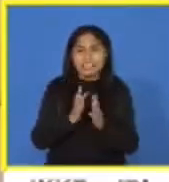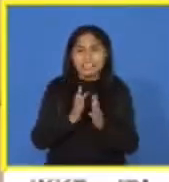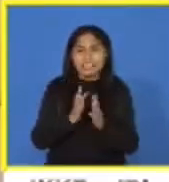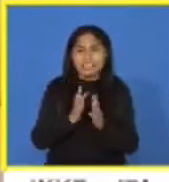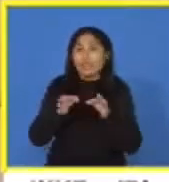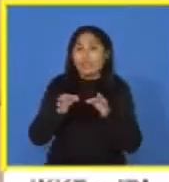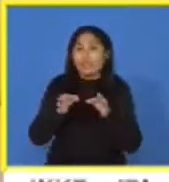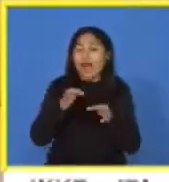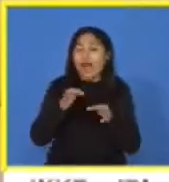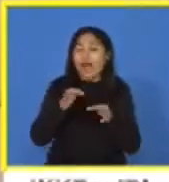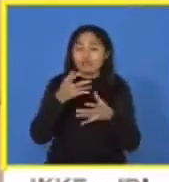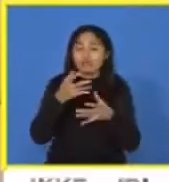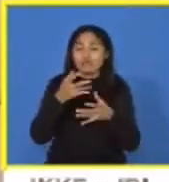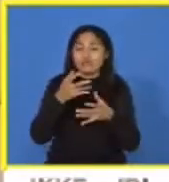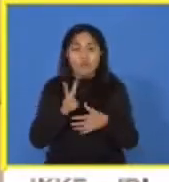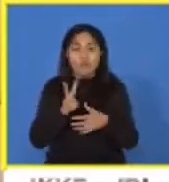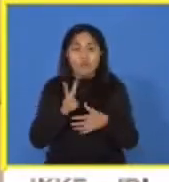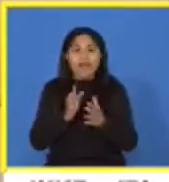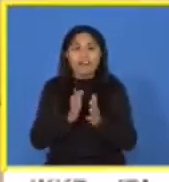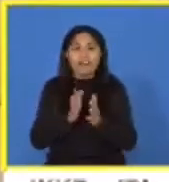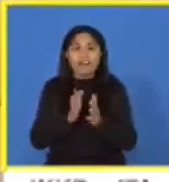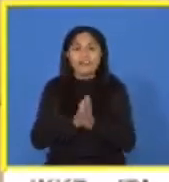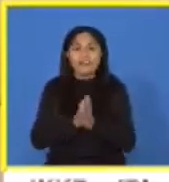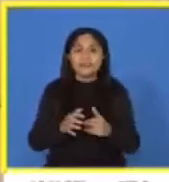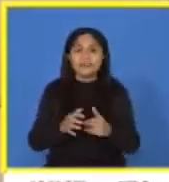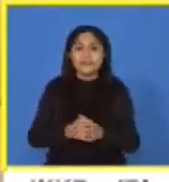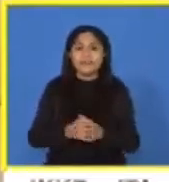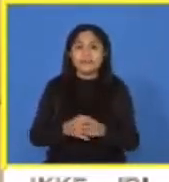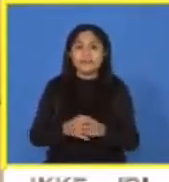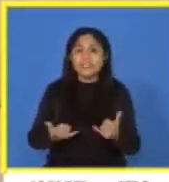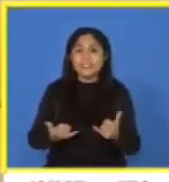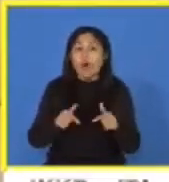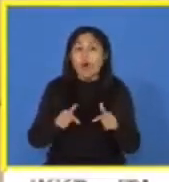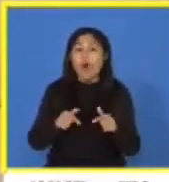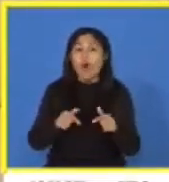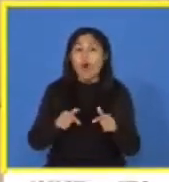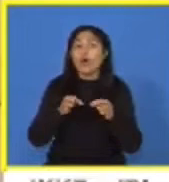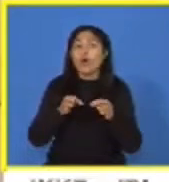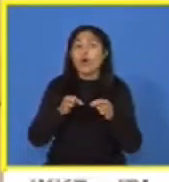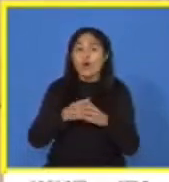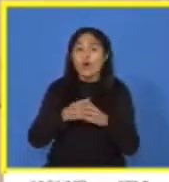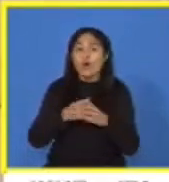2 dan yang satunya di Rotendao. Ya. Memang